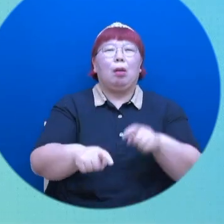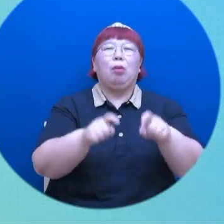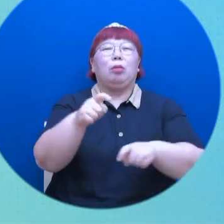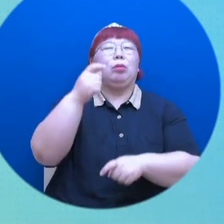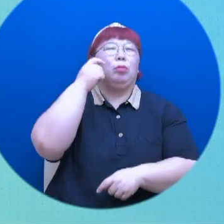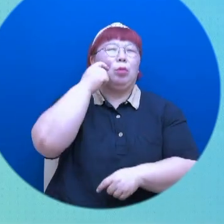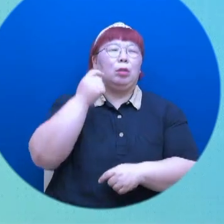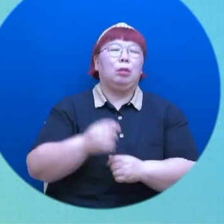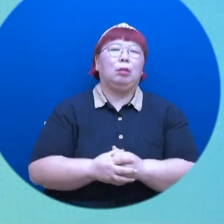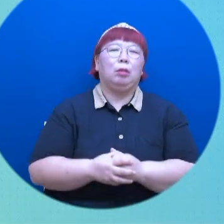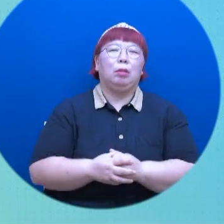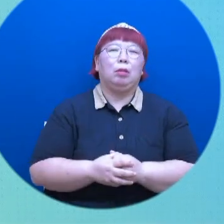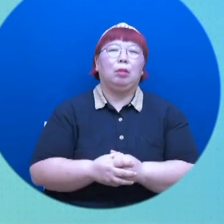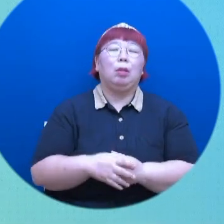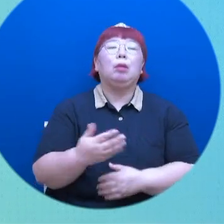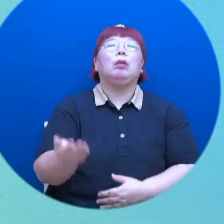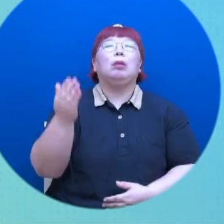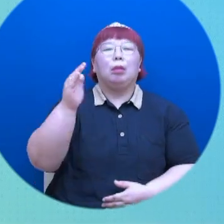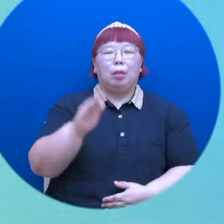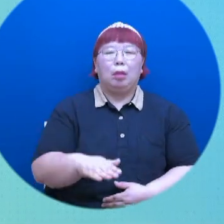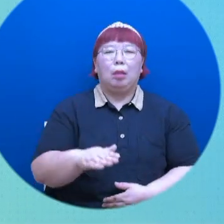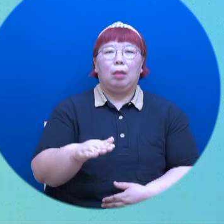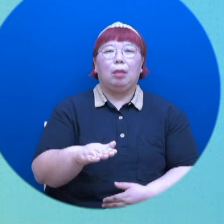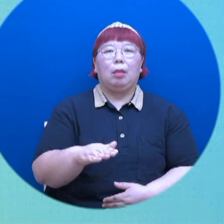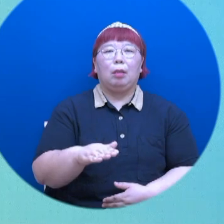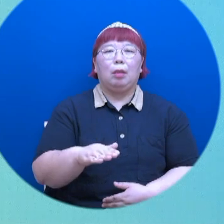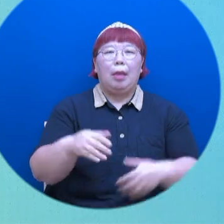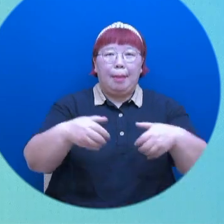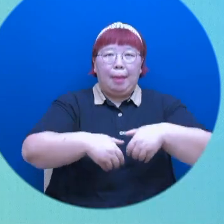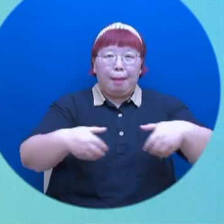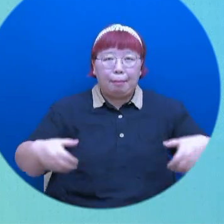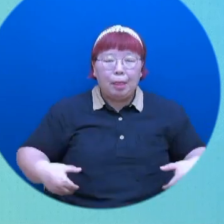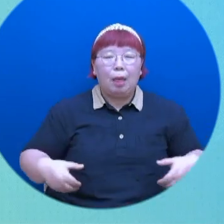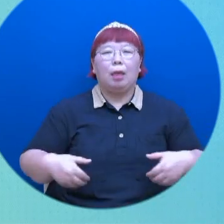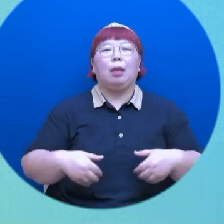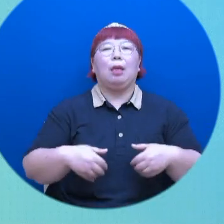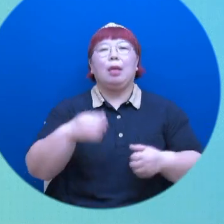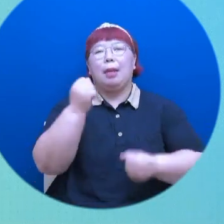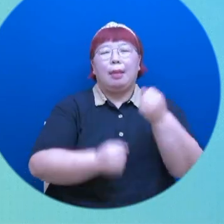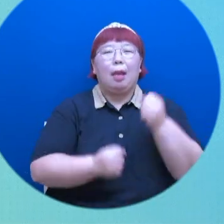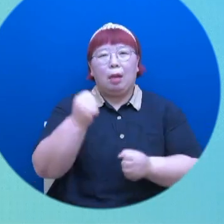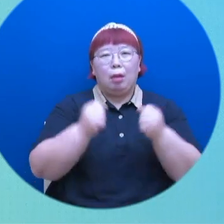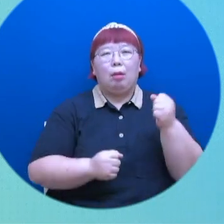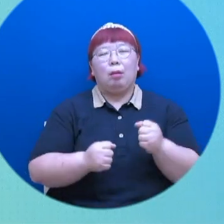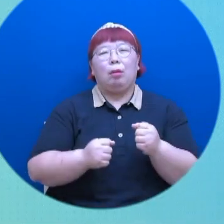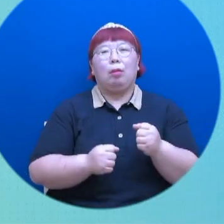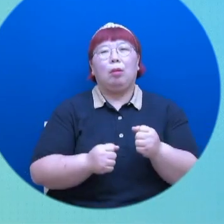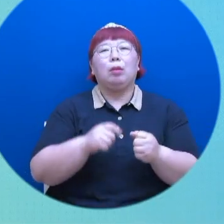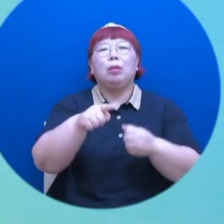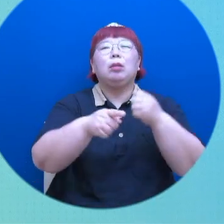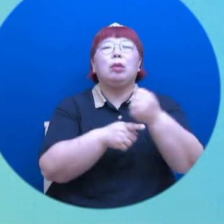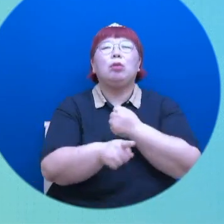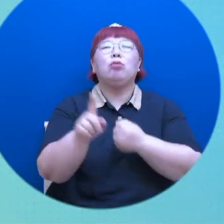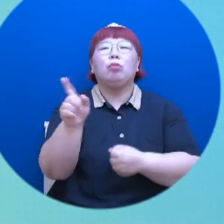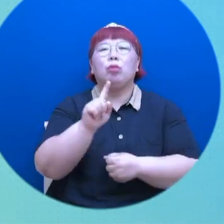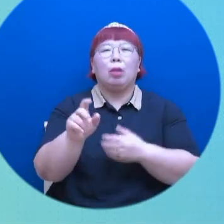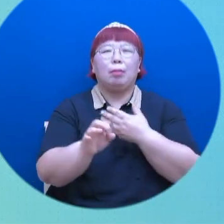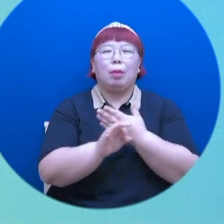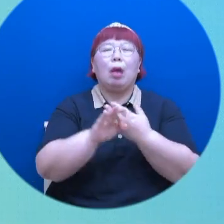없었습니다. 그러나 다윗은 담대하게 달립니다. 그 이유는 무엇입니까?